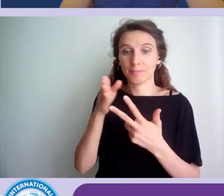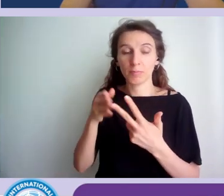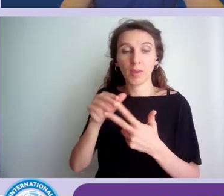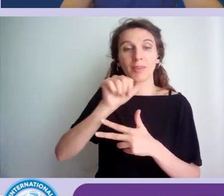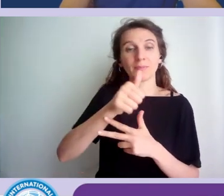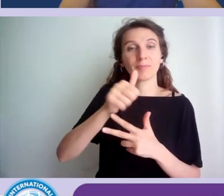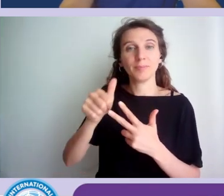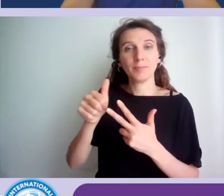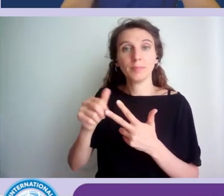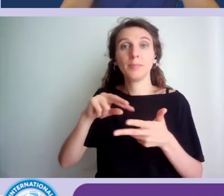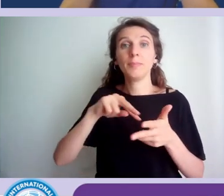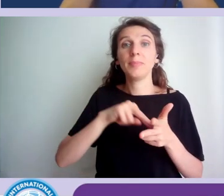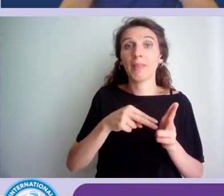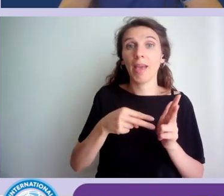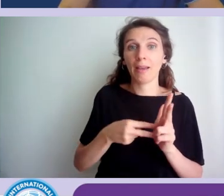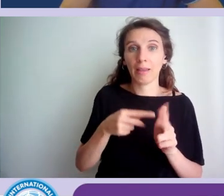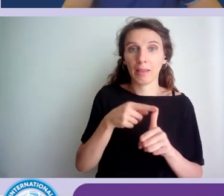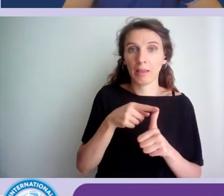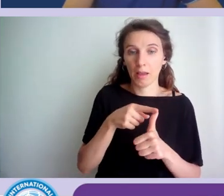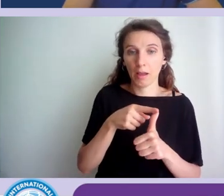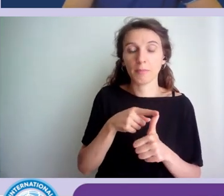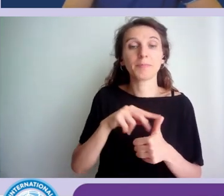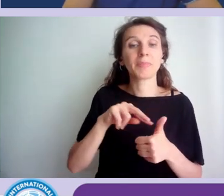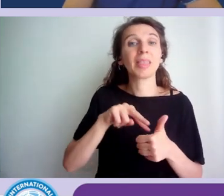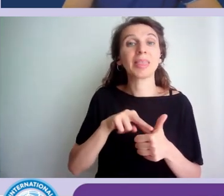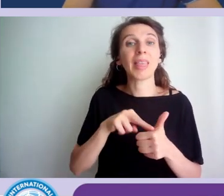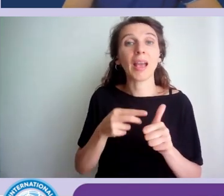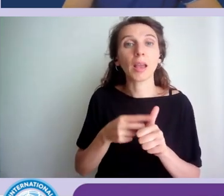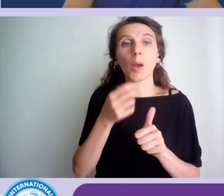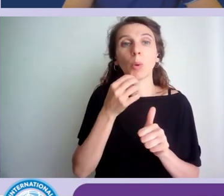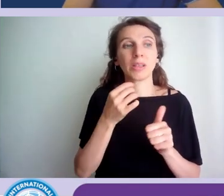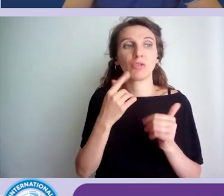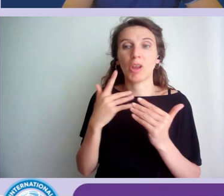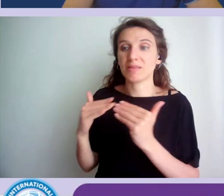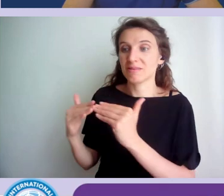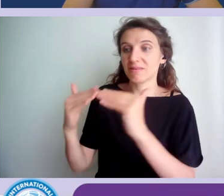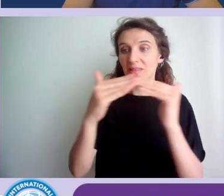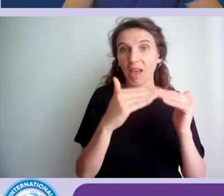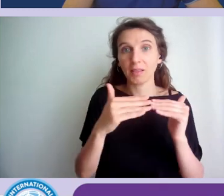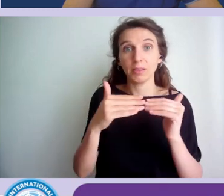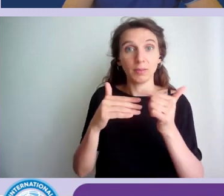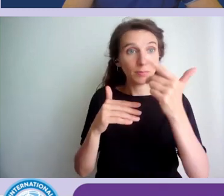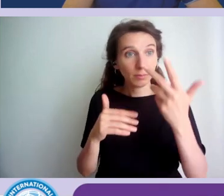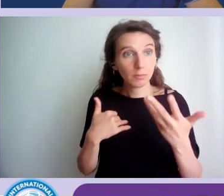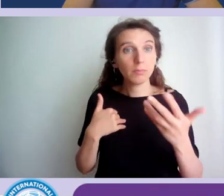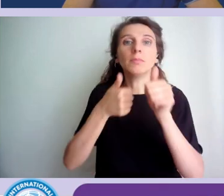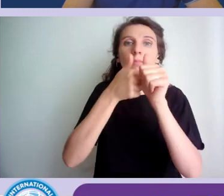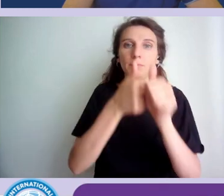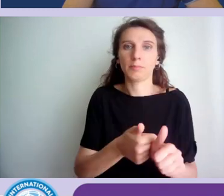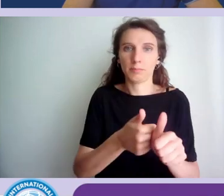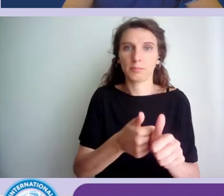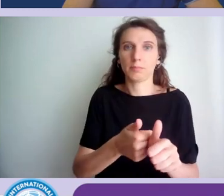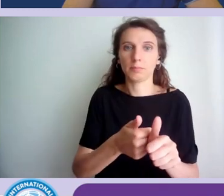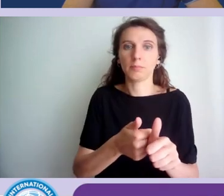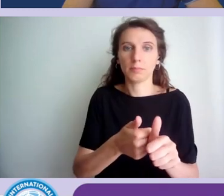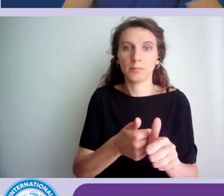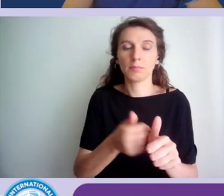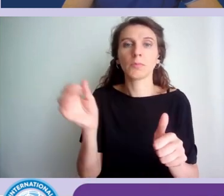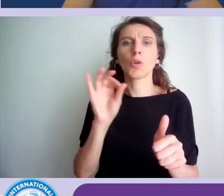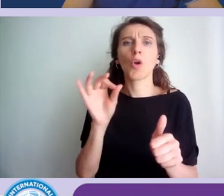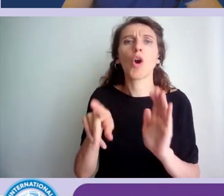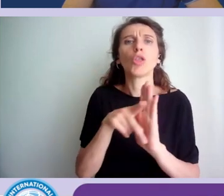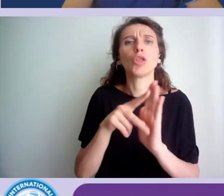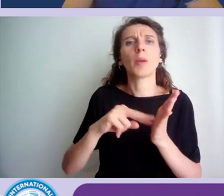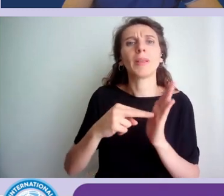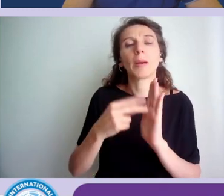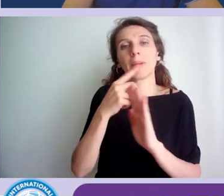tecnica Dunque il rispetto degli standard ok o le norme tecniche o gli standard dunque la